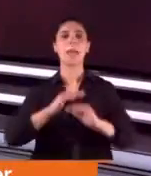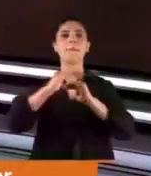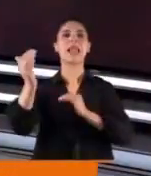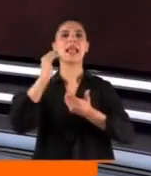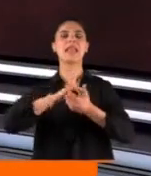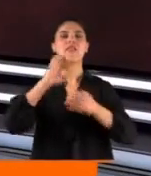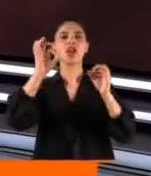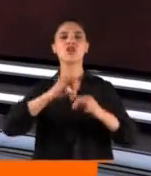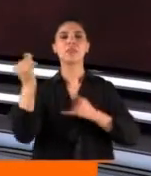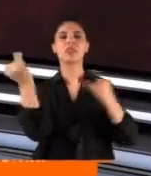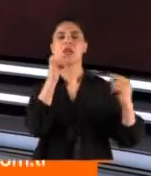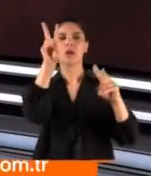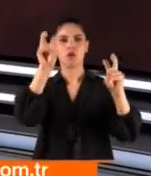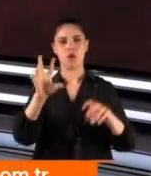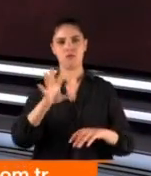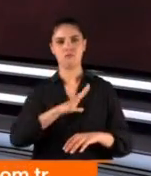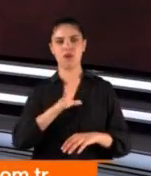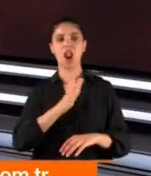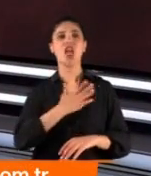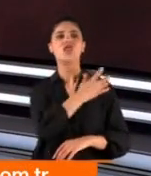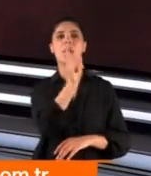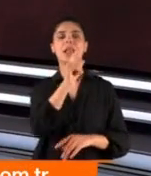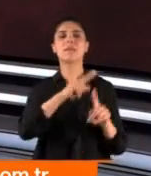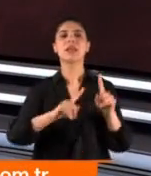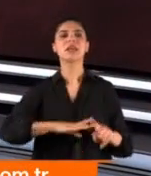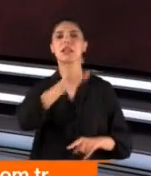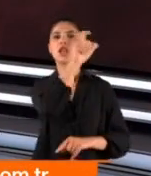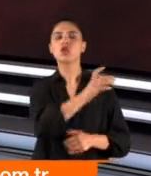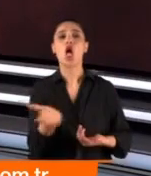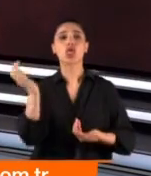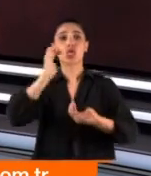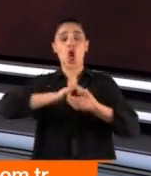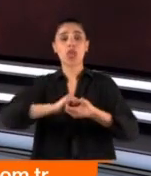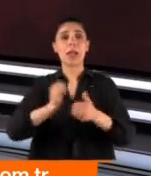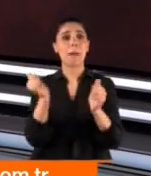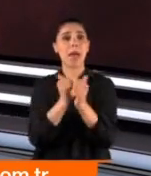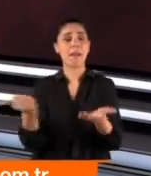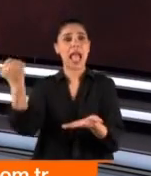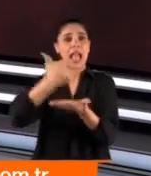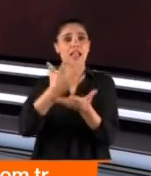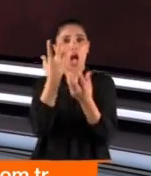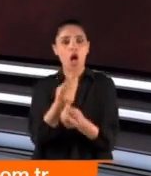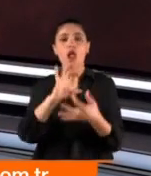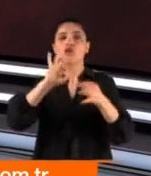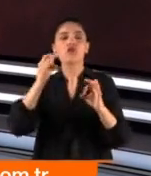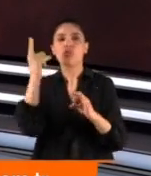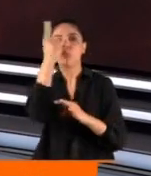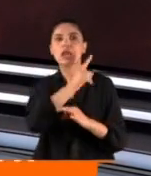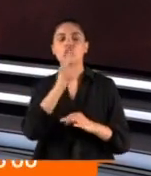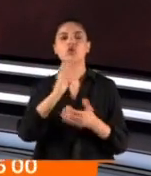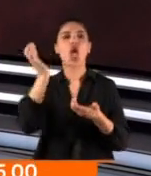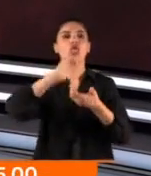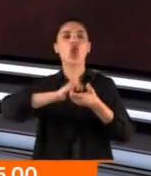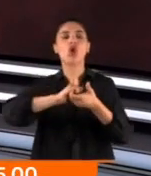Millet İttifakı'nda şu sıralar tartışılan bir konu var. CHP lideri Kılıçdaroğlu'nun dostlarımızla iktidar olacağız cümlesi.